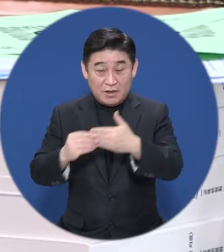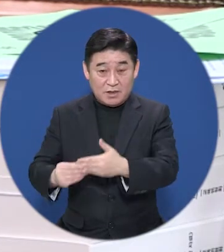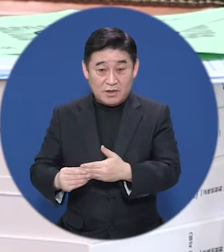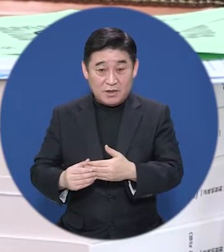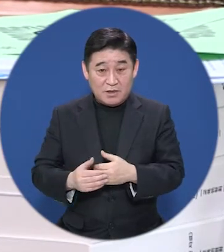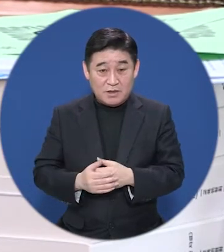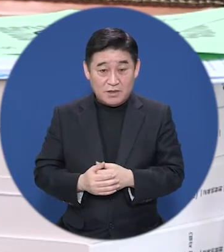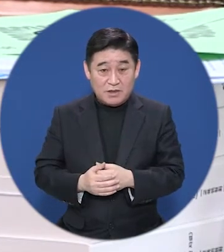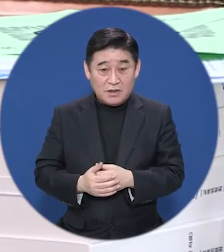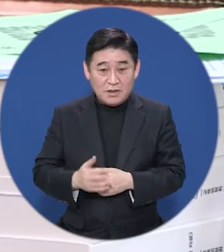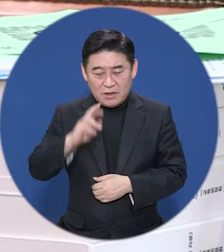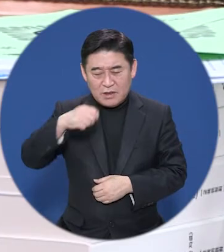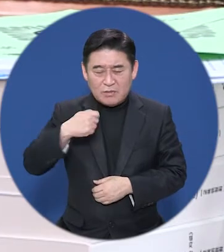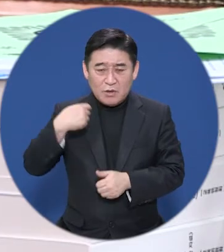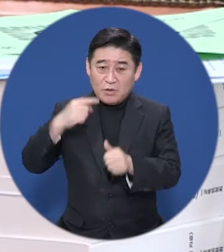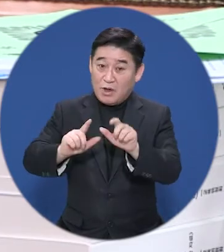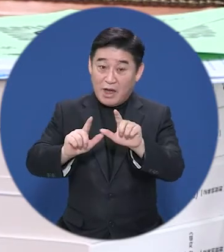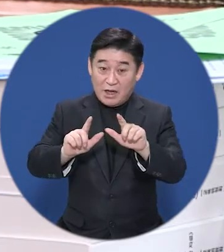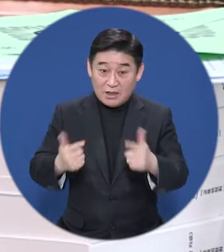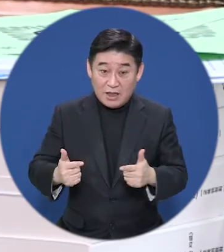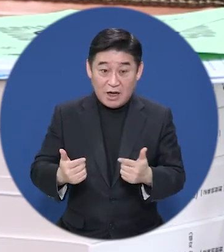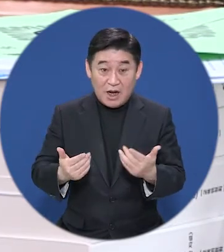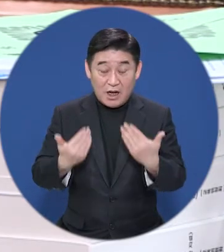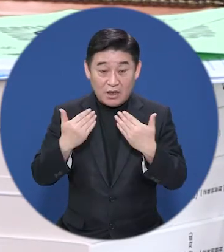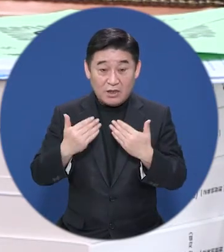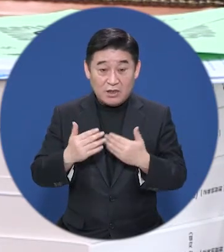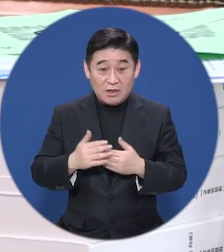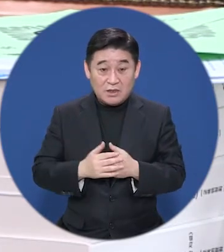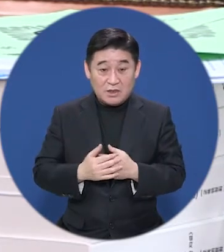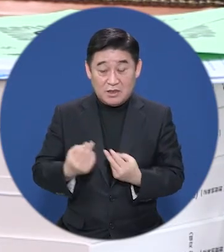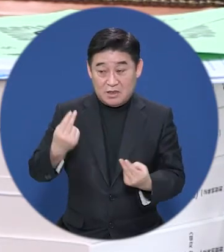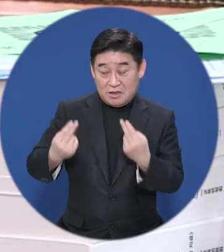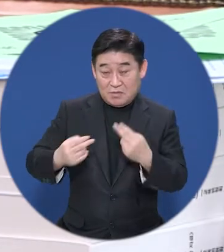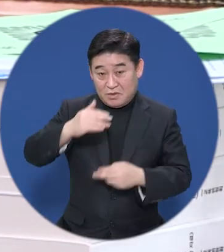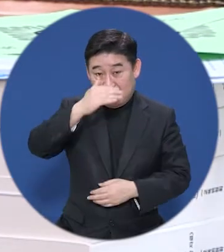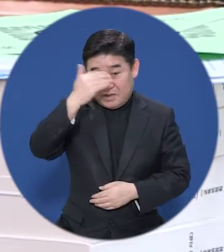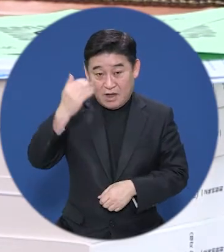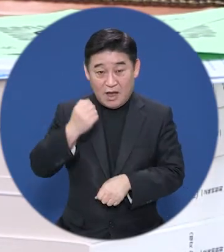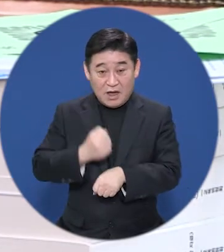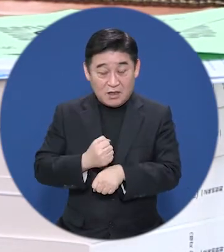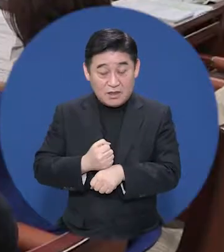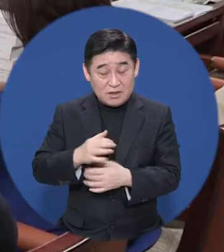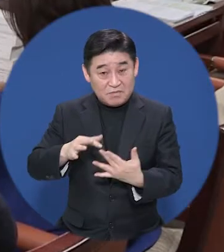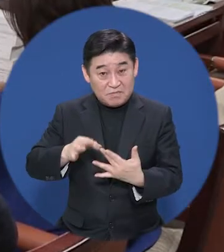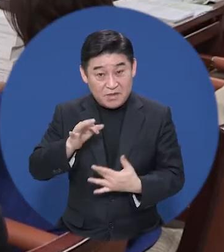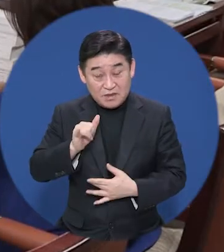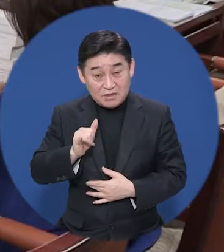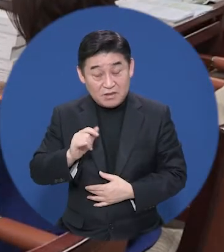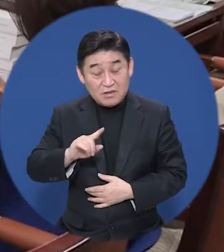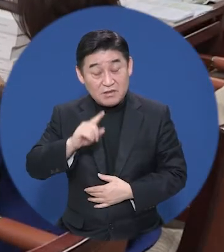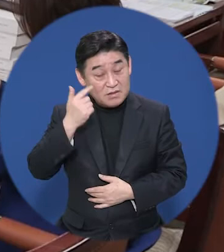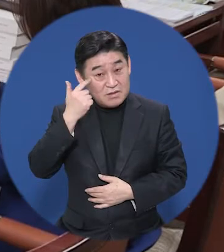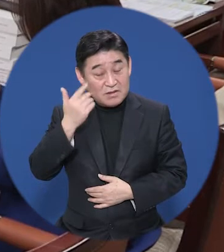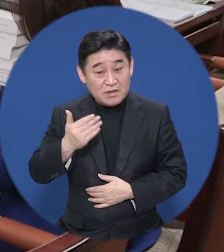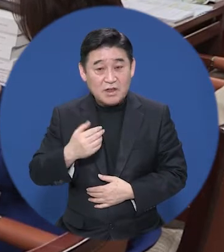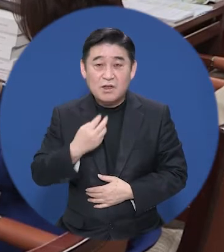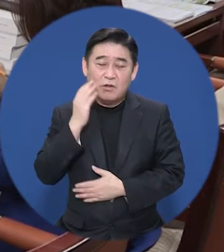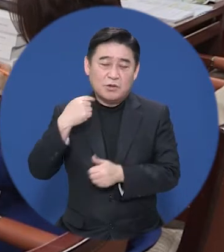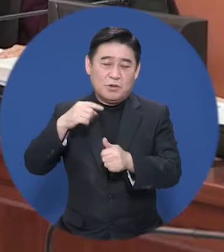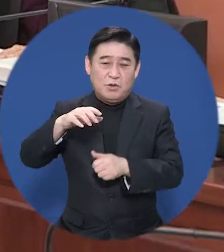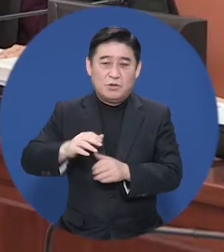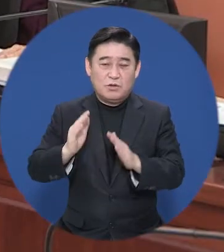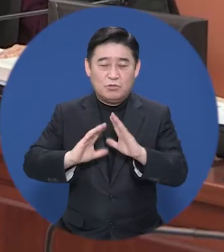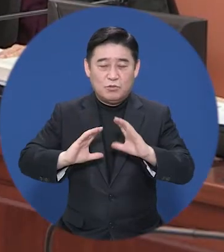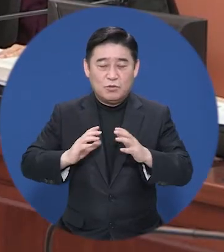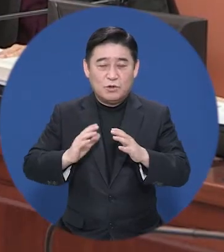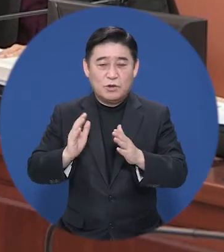데려가셔가지고 급식은 교육이 아니다라는 그런 학교를 비교지차로 선정할 수 있는 것인지. 서울시 교육청이